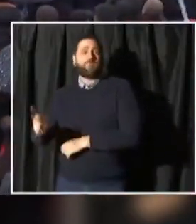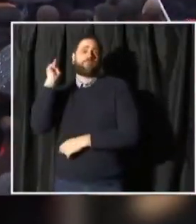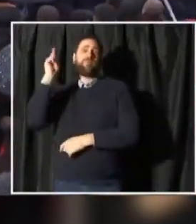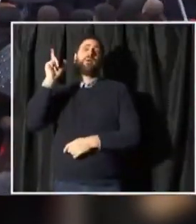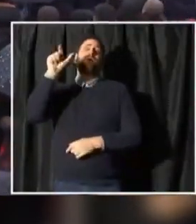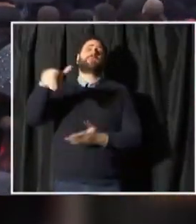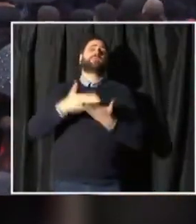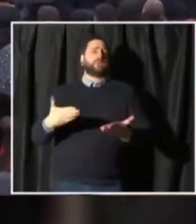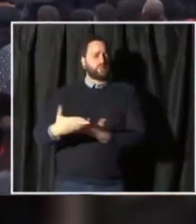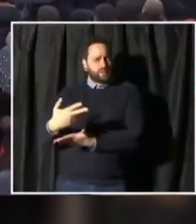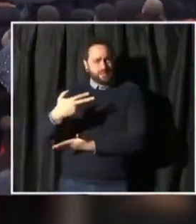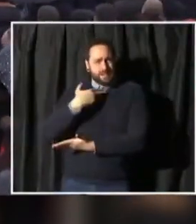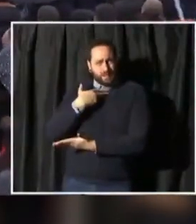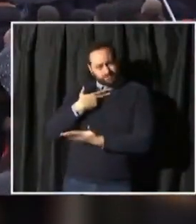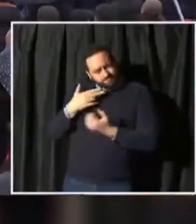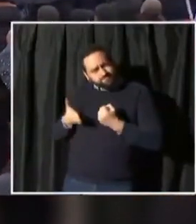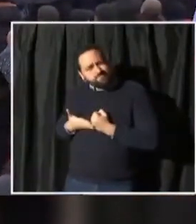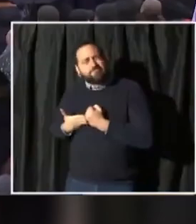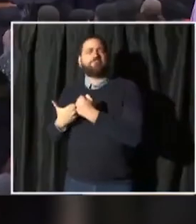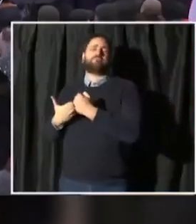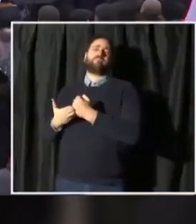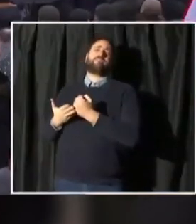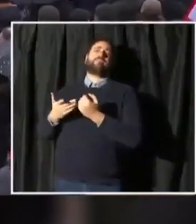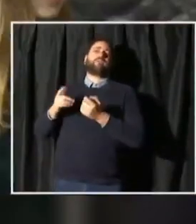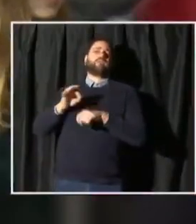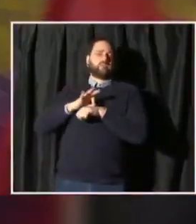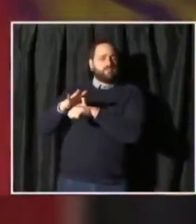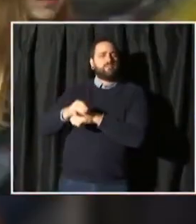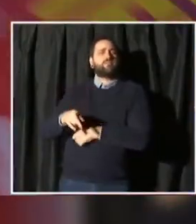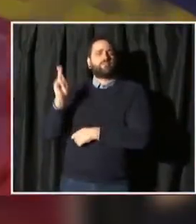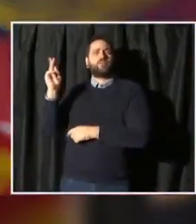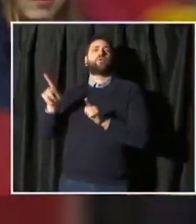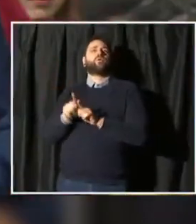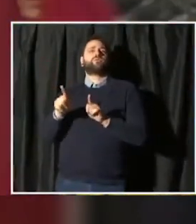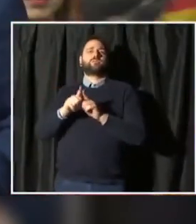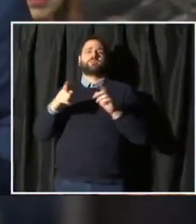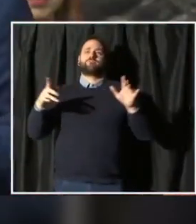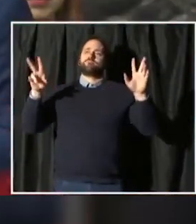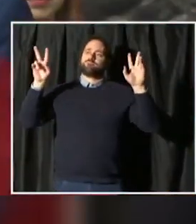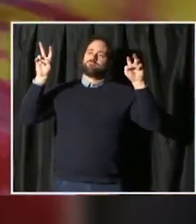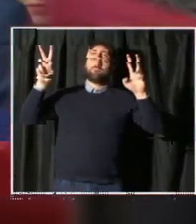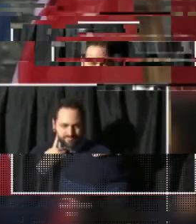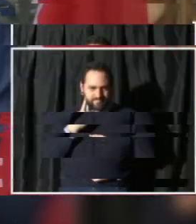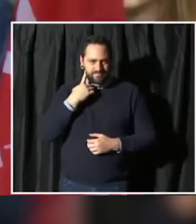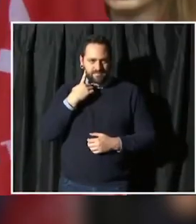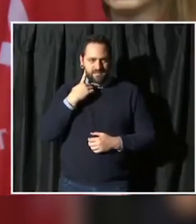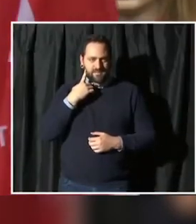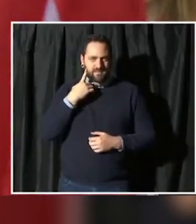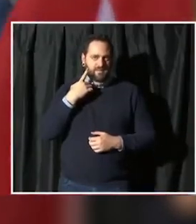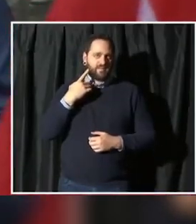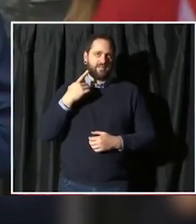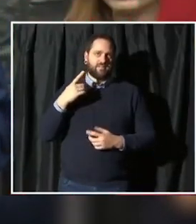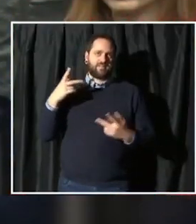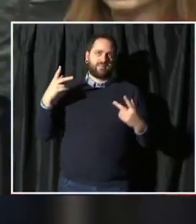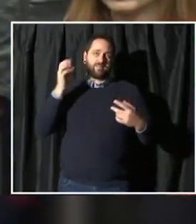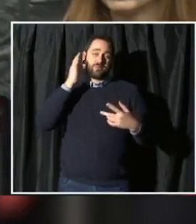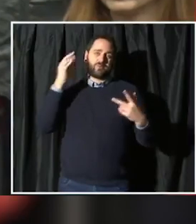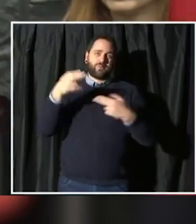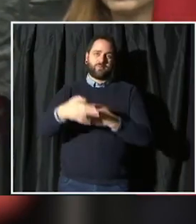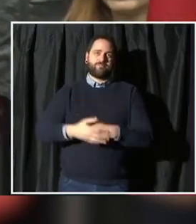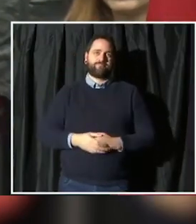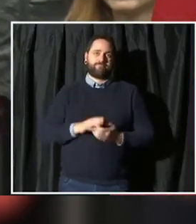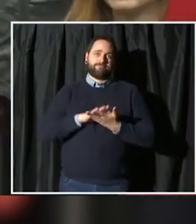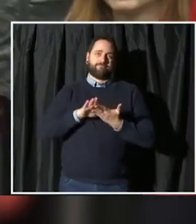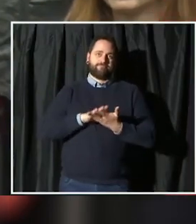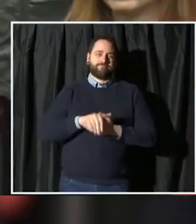handicap et garantir la tranquillité publique pour tous et partout. Alors mes amis, à